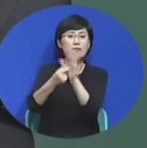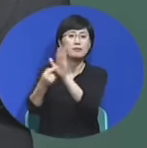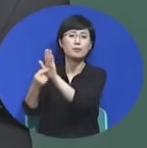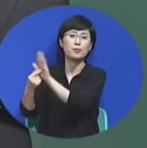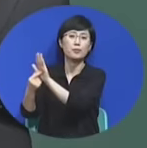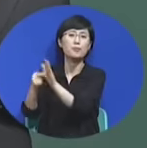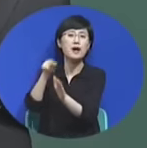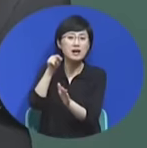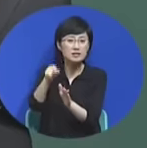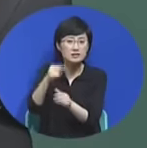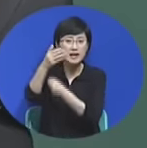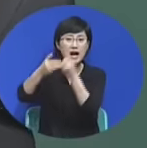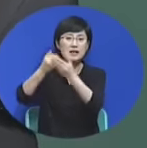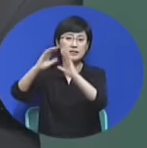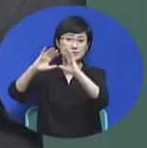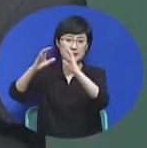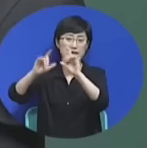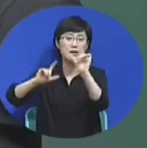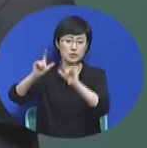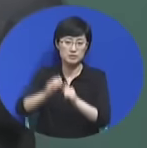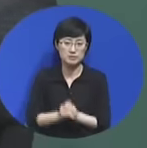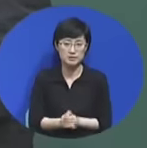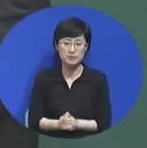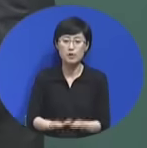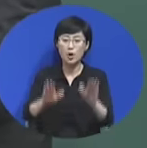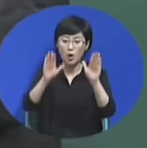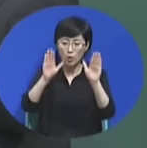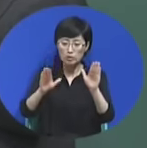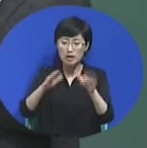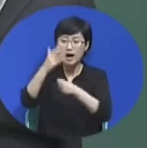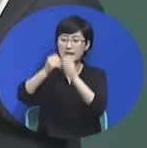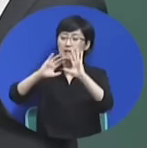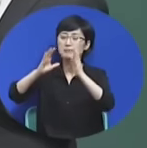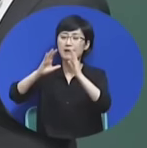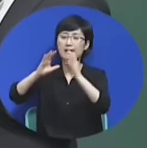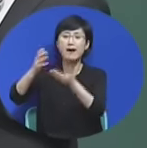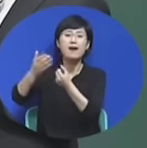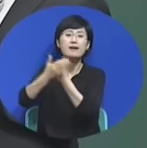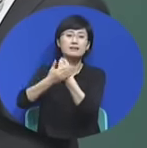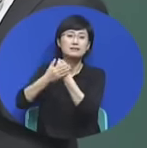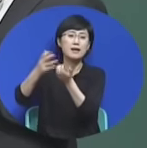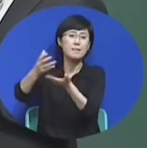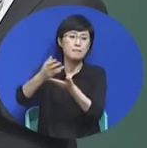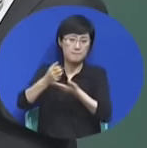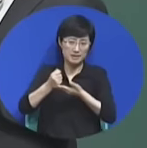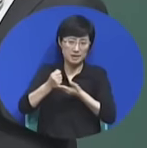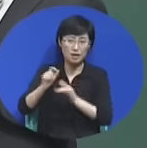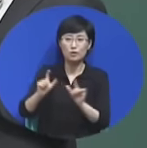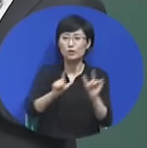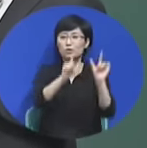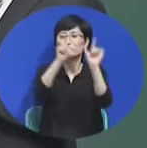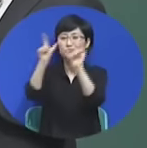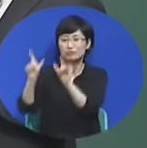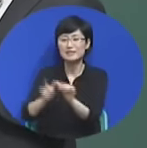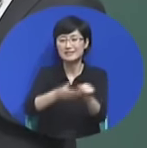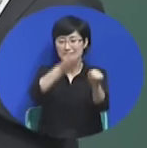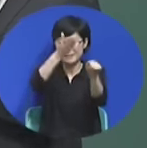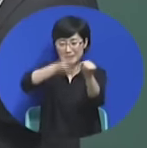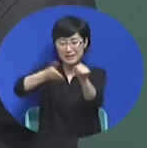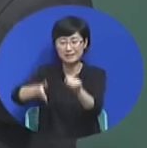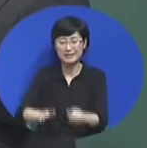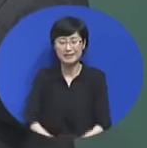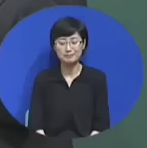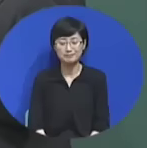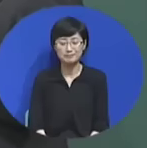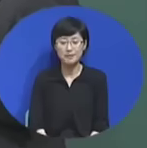作为神应许百姓的我开始活起来. 여기 하나님의 나라. 这就是神的国. 오늘 여러분 이 은혜를 지금부터 꼭 누리시는 여러분 되기를 축원드리겠습니다. 祝愿大家从今天起必须要享受这个恩典.